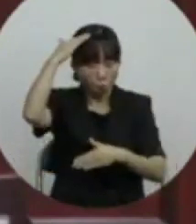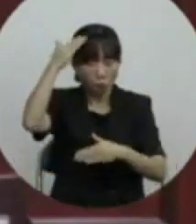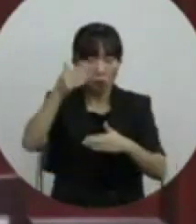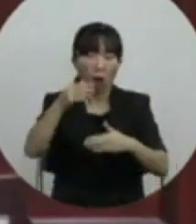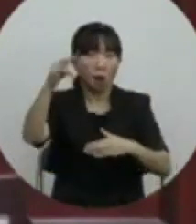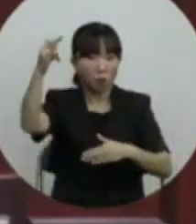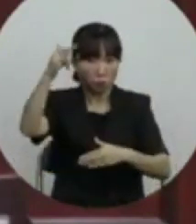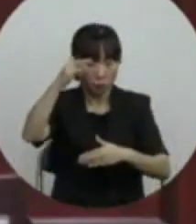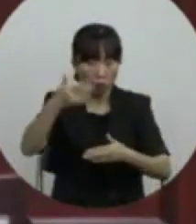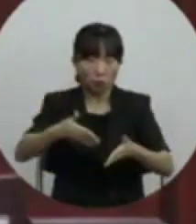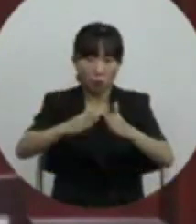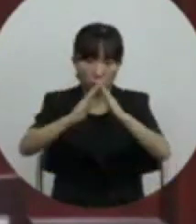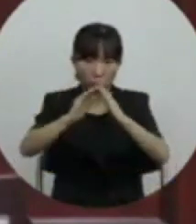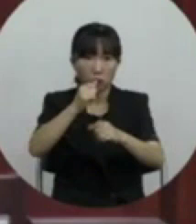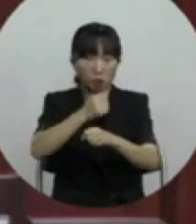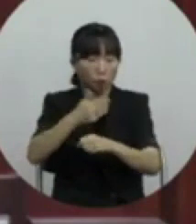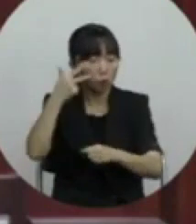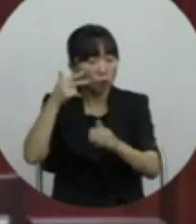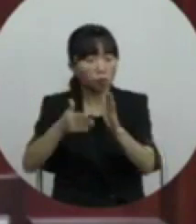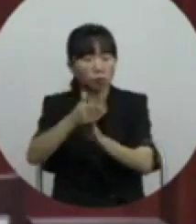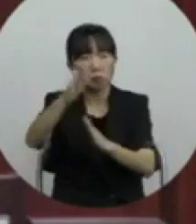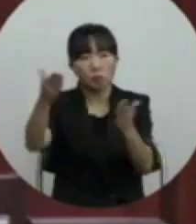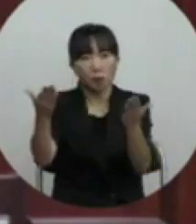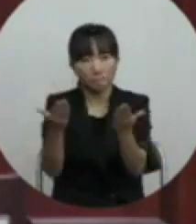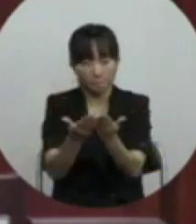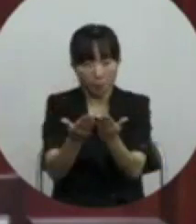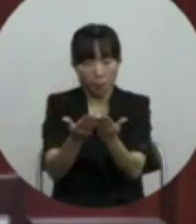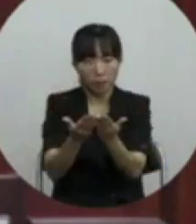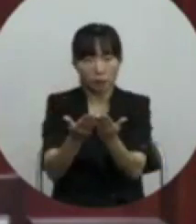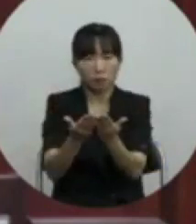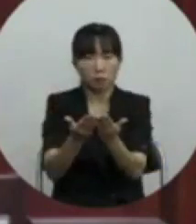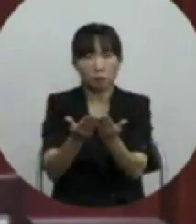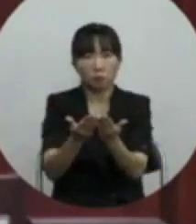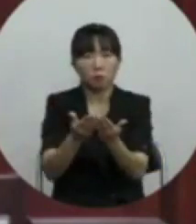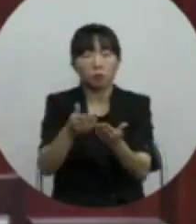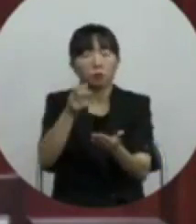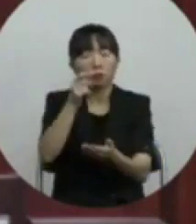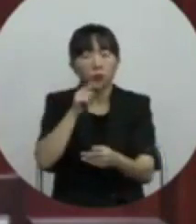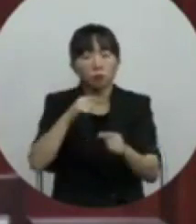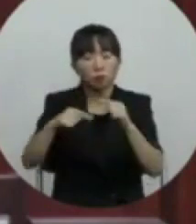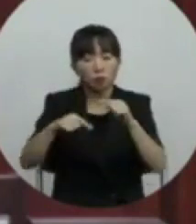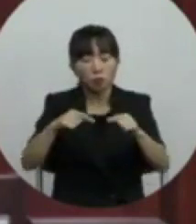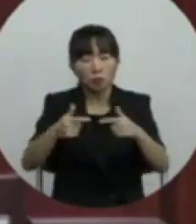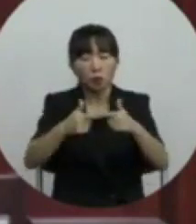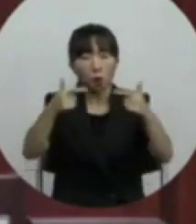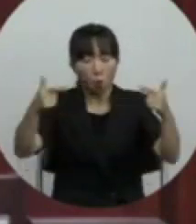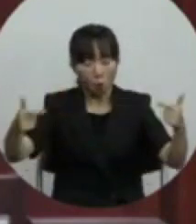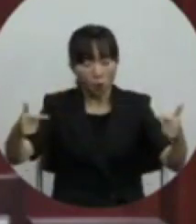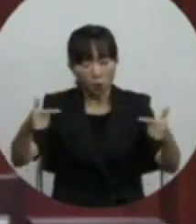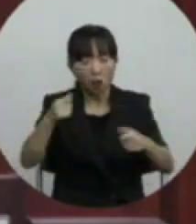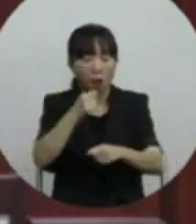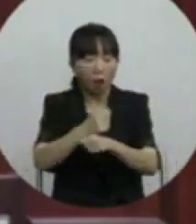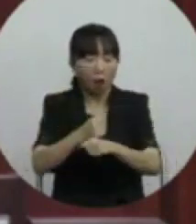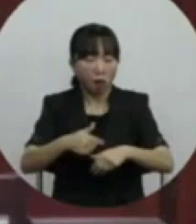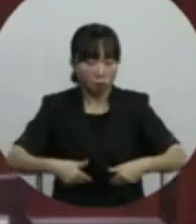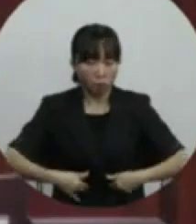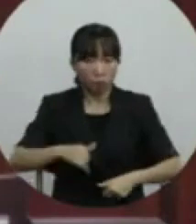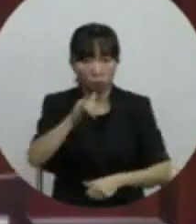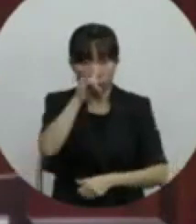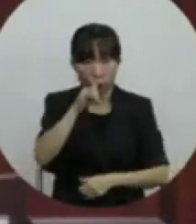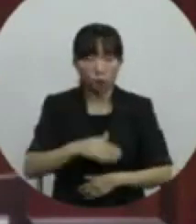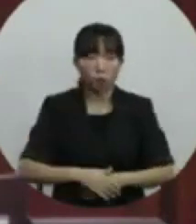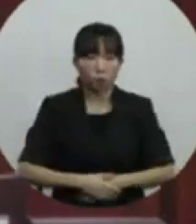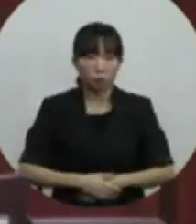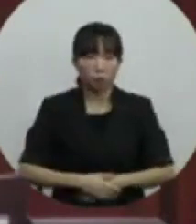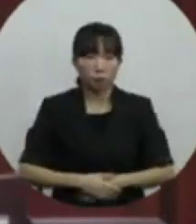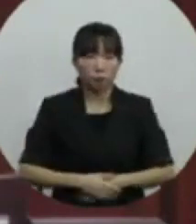여주 지역 수출책에 맞는 신재생 에너지 사업을 확대 시행해 나가야 할 것이라고 생각합니다. 정책 결정